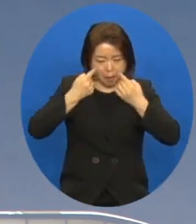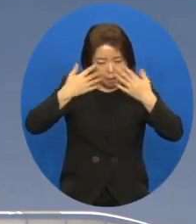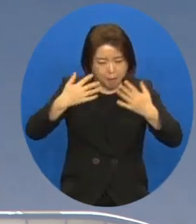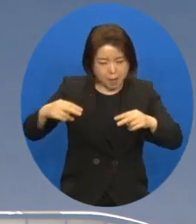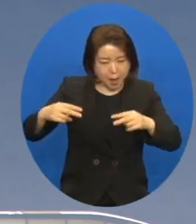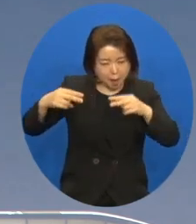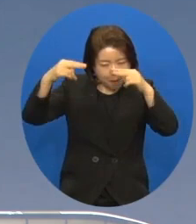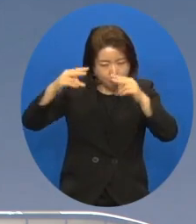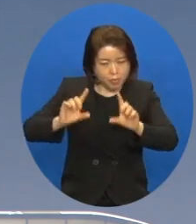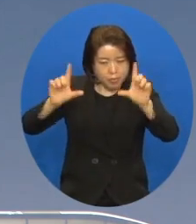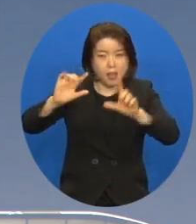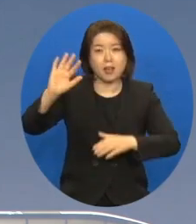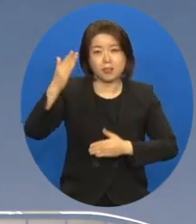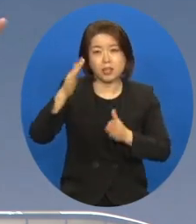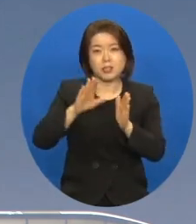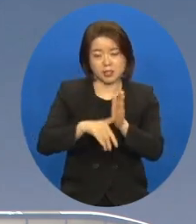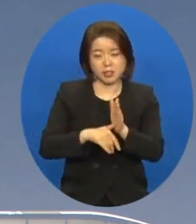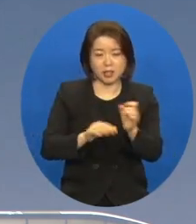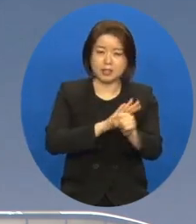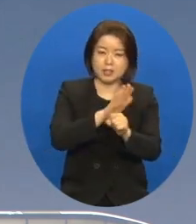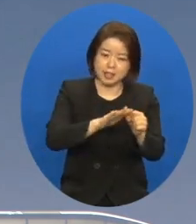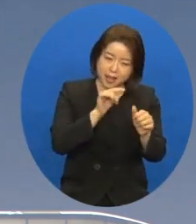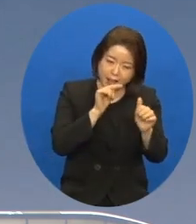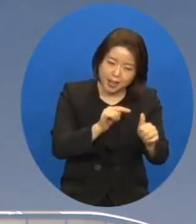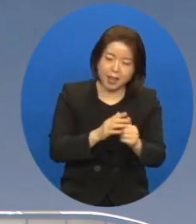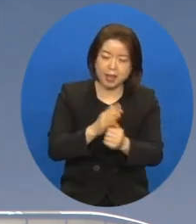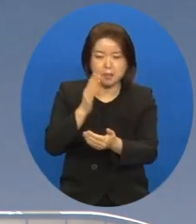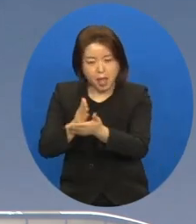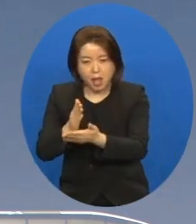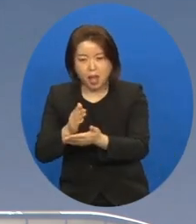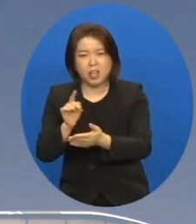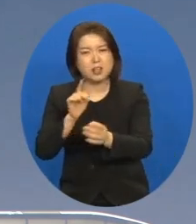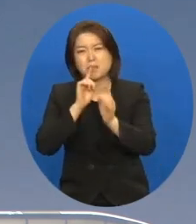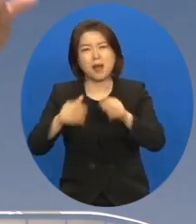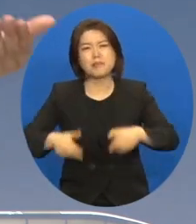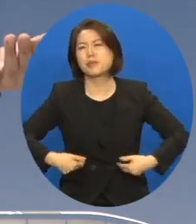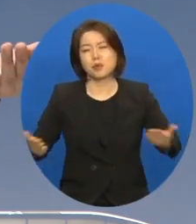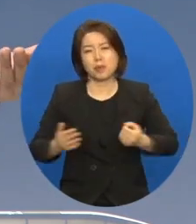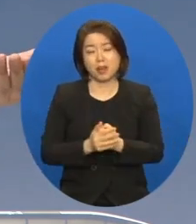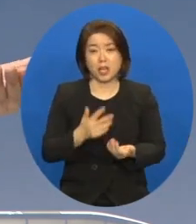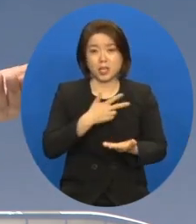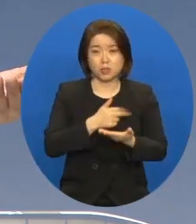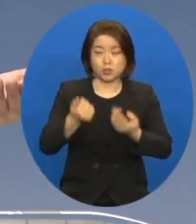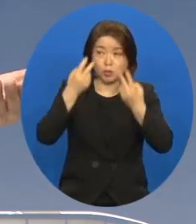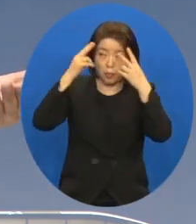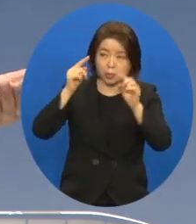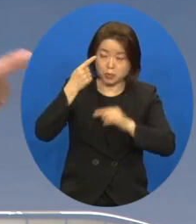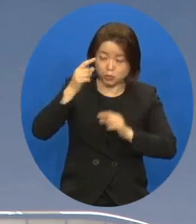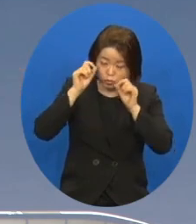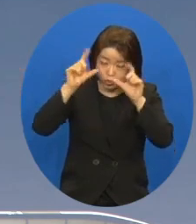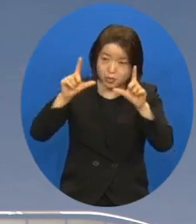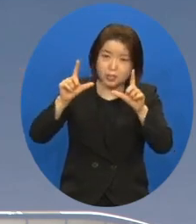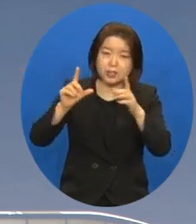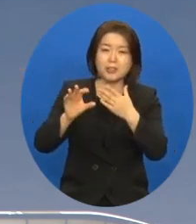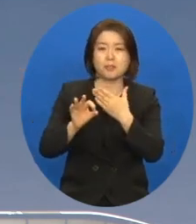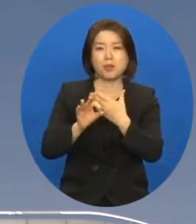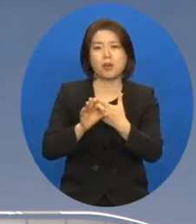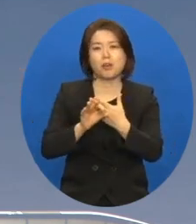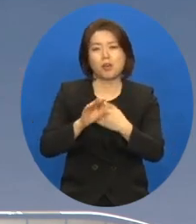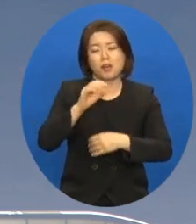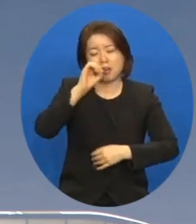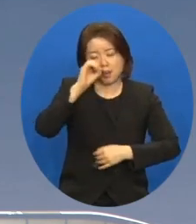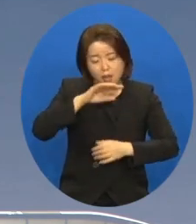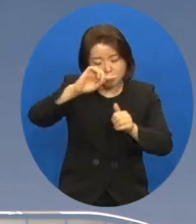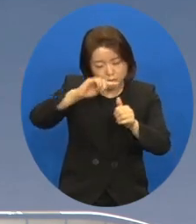된 그때는 사랑하라 말라 할 것도 없어요. 주님을 바라보는 눈이 뜨이고 나면 그냥 사랑하게